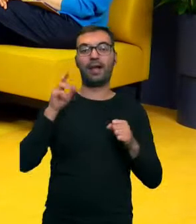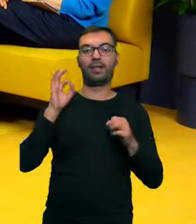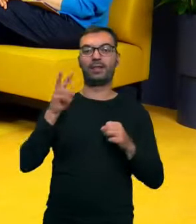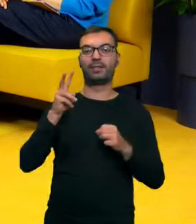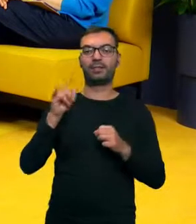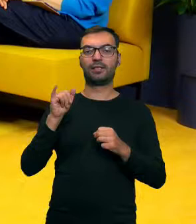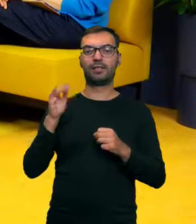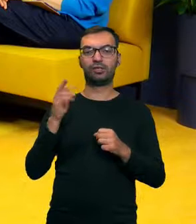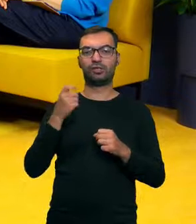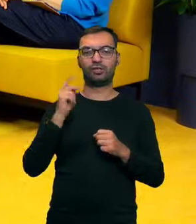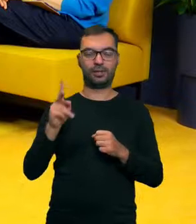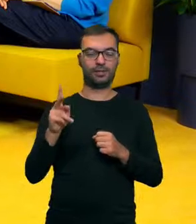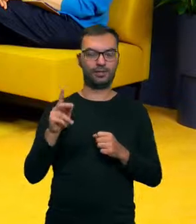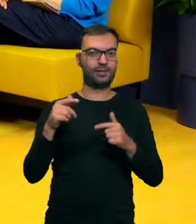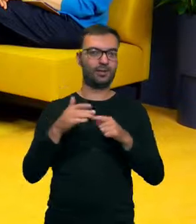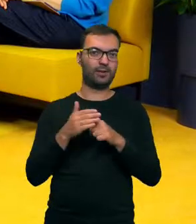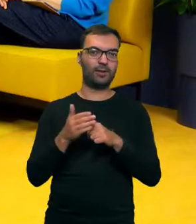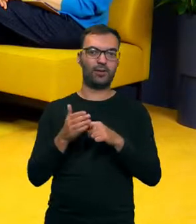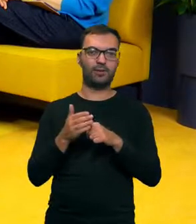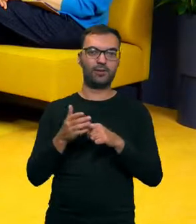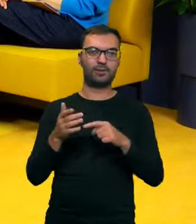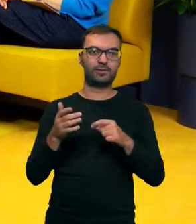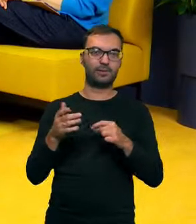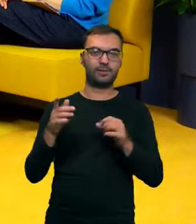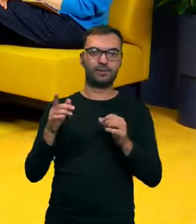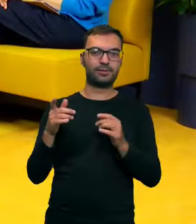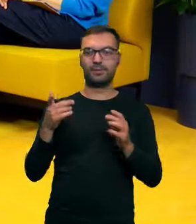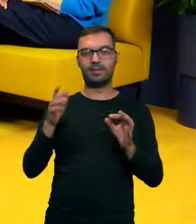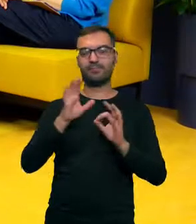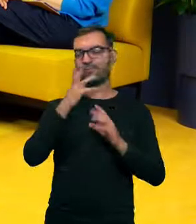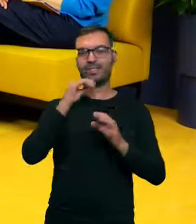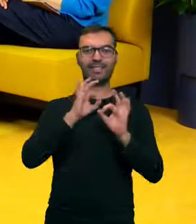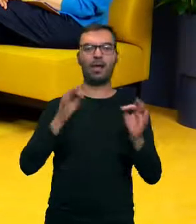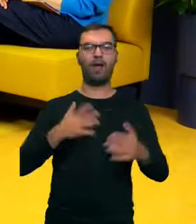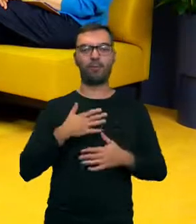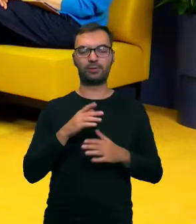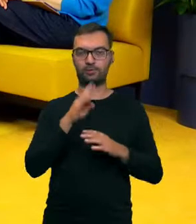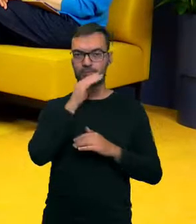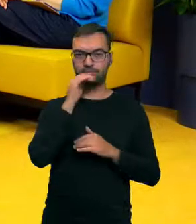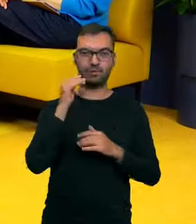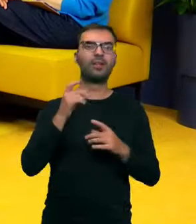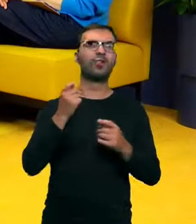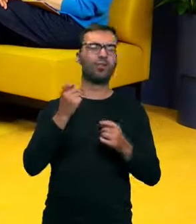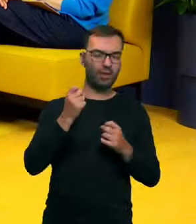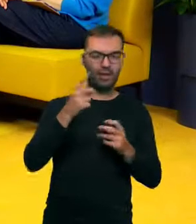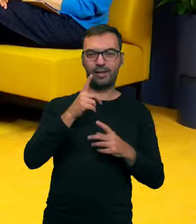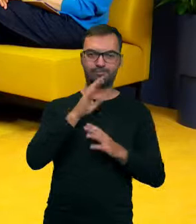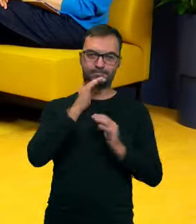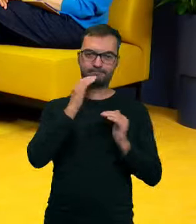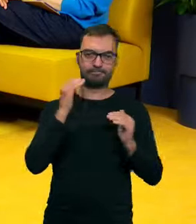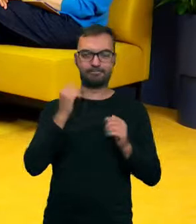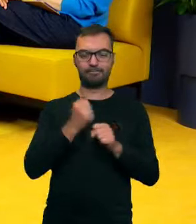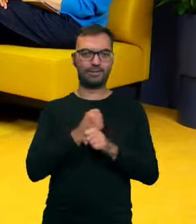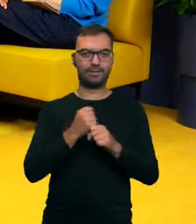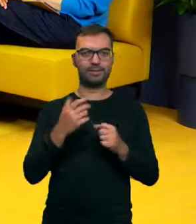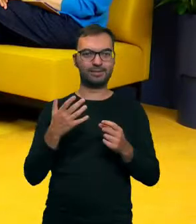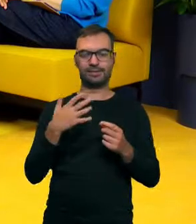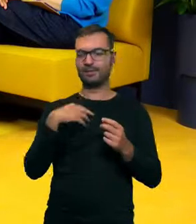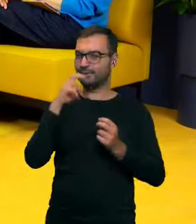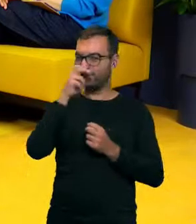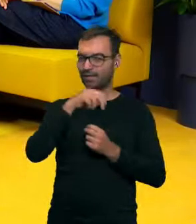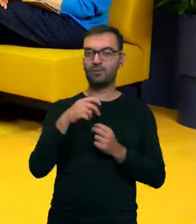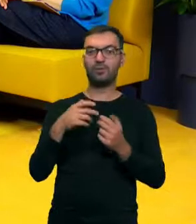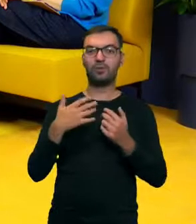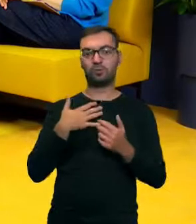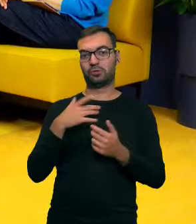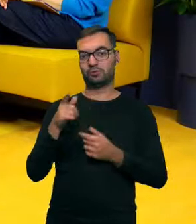Czesław Kiszczak jest jedną z tych postaci, która stara się właściwie w ogóle nie wyrażać żadnych emocji. Jakieś tam wyraża, ale to się wydawało intrygujące,